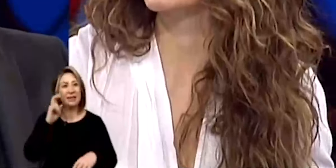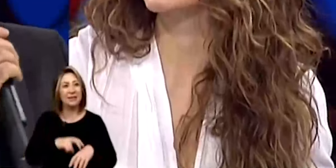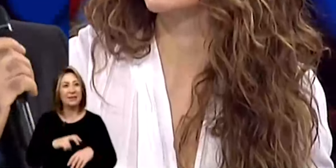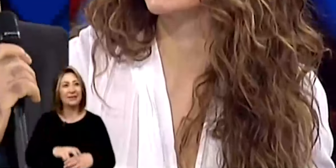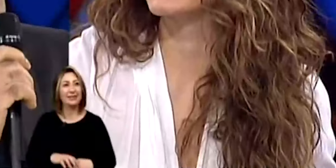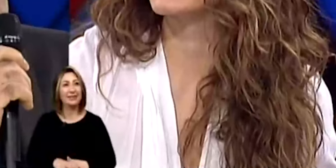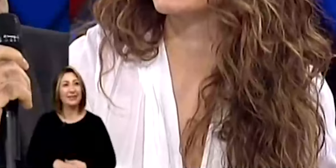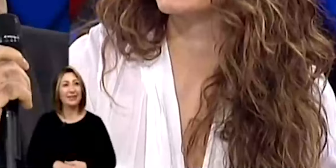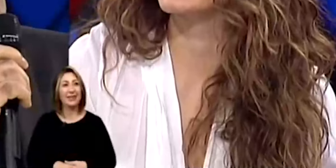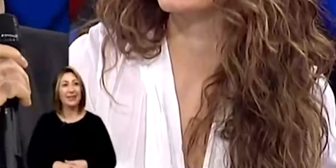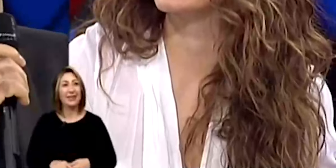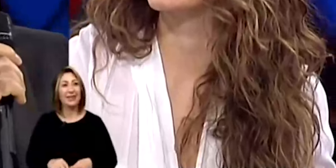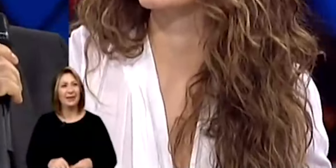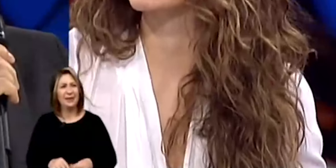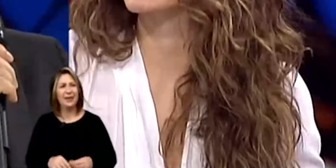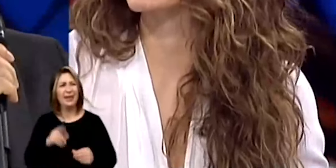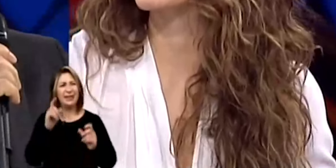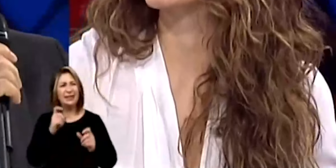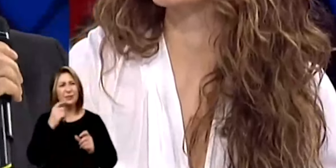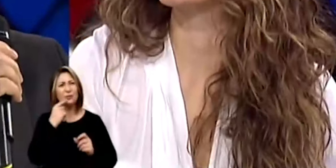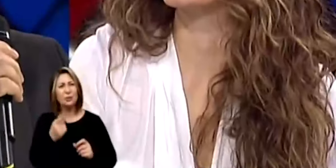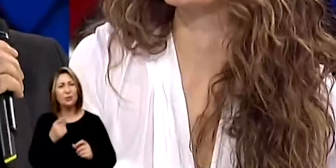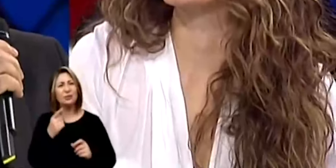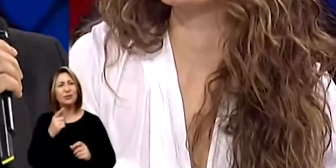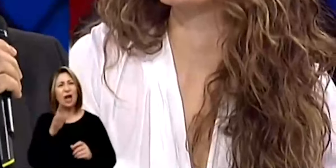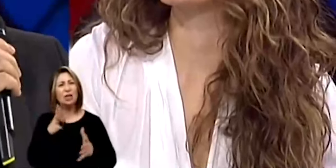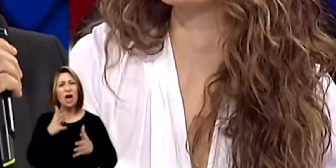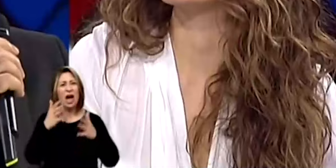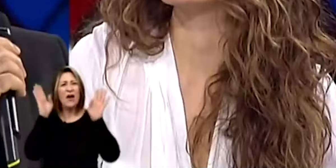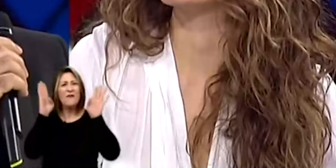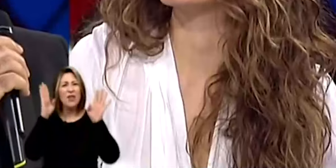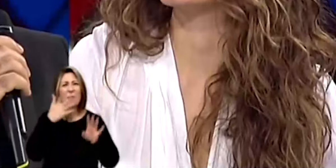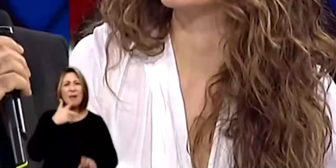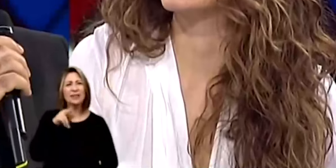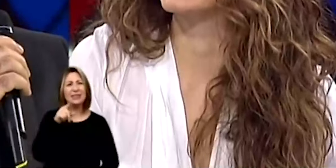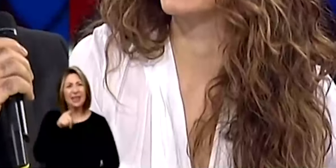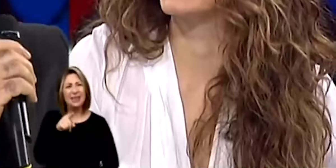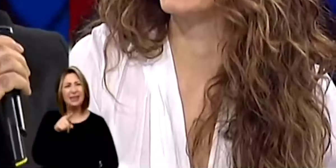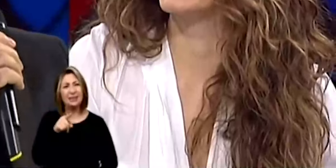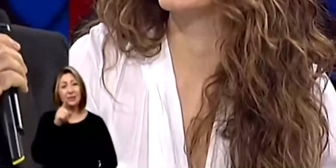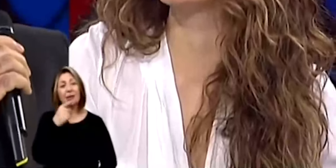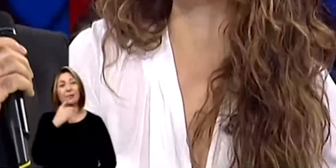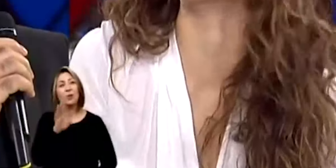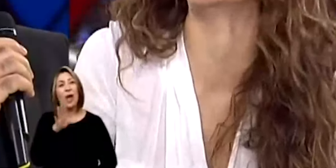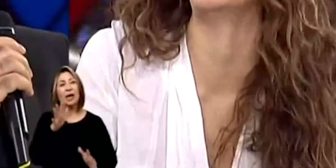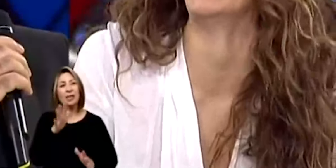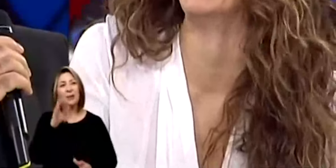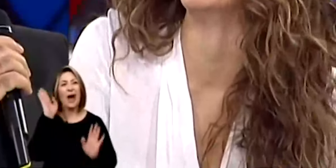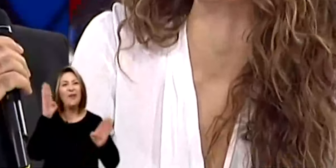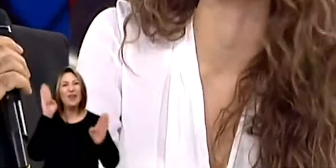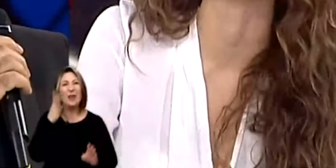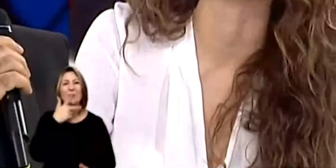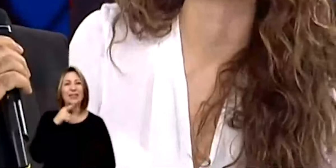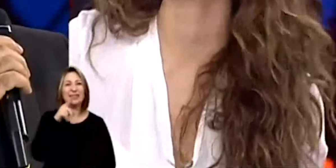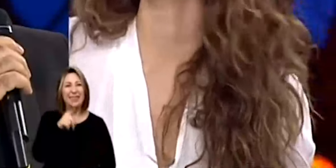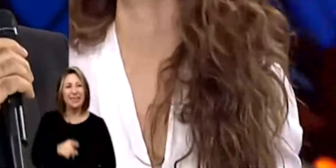şöyle. İncin sen de sözün düzünü diyeceğim. Acayip hayvanlara benzeyirsen sana demiyorum. Acayip